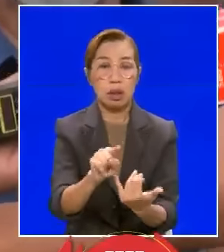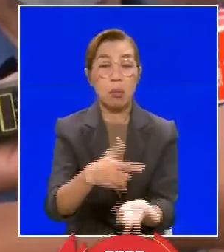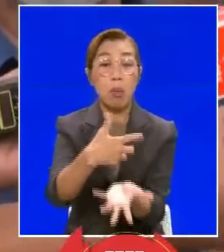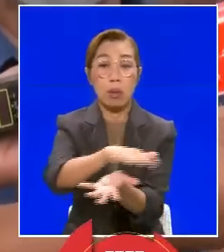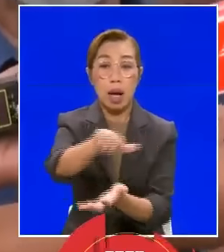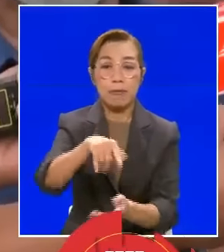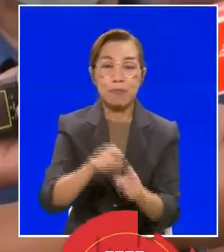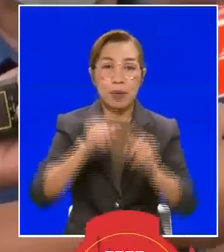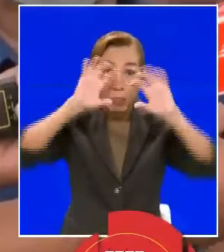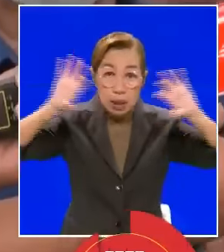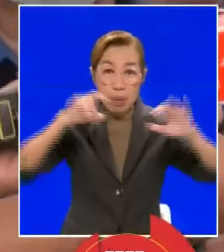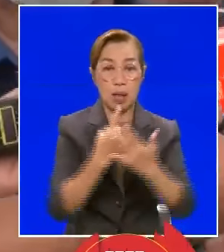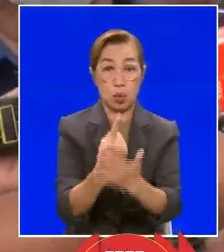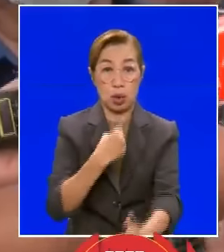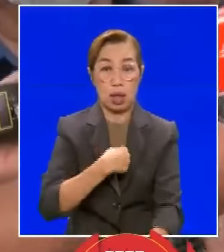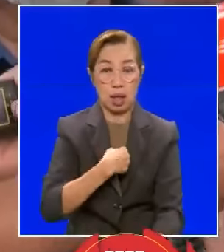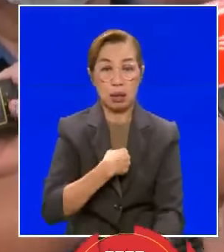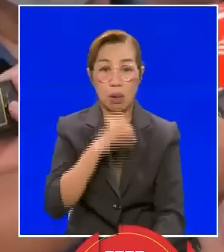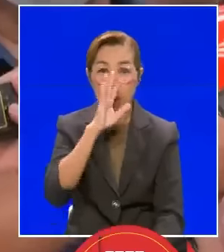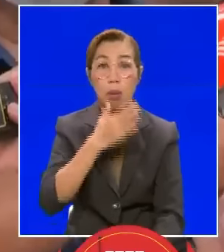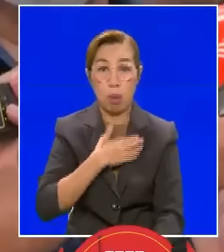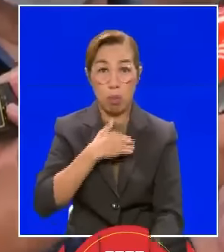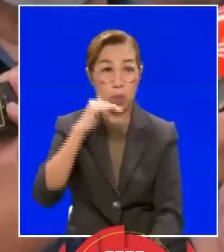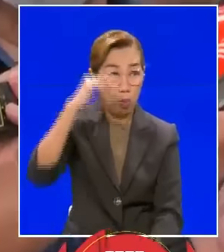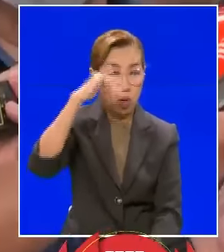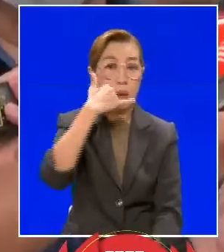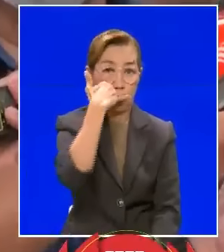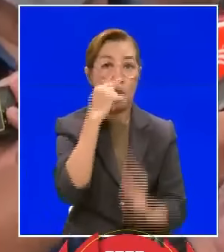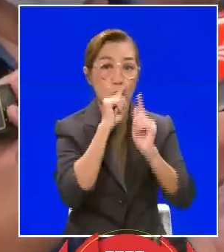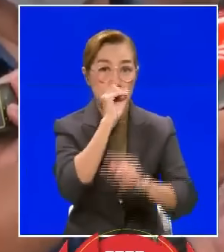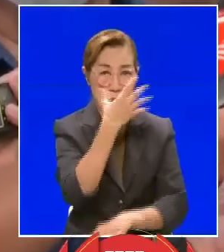พูดแทนรัฐบาลได้เลยเพราะว่าผมมึงวางหูกับผู้ใหญ่ว่